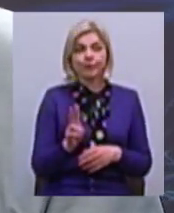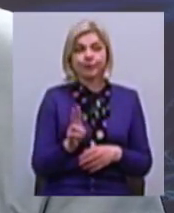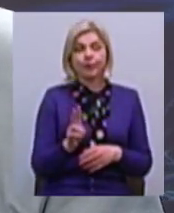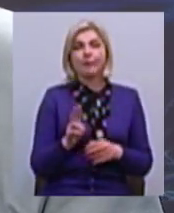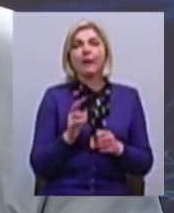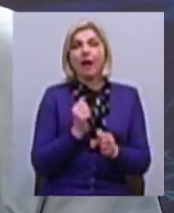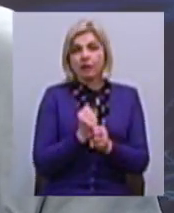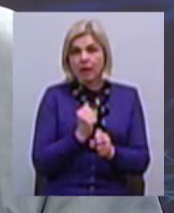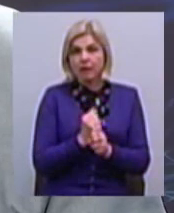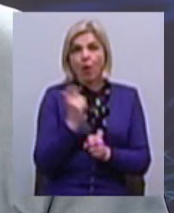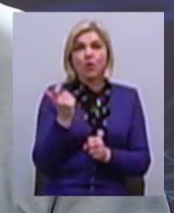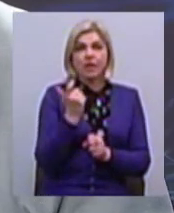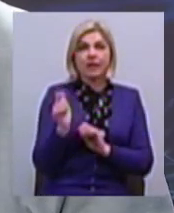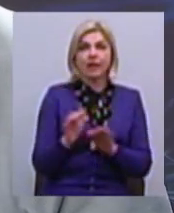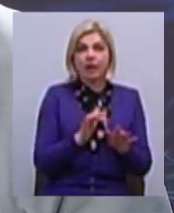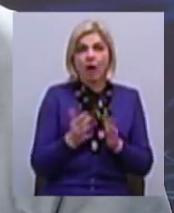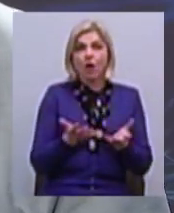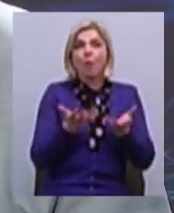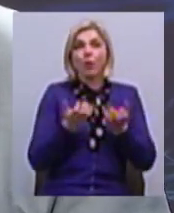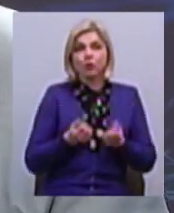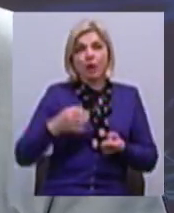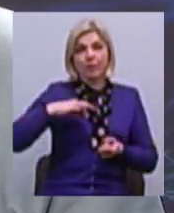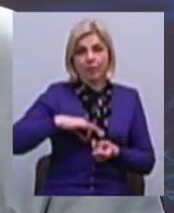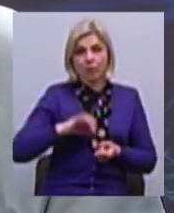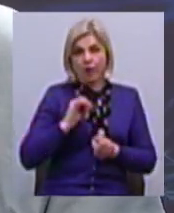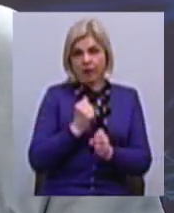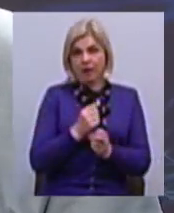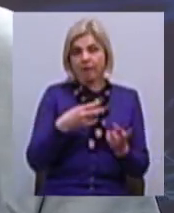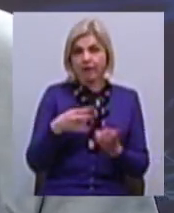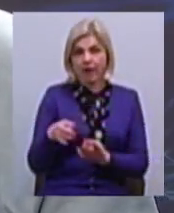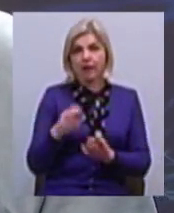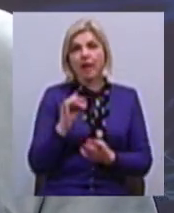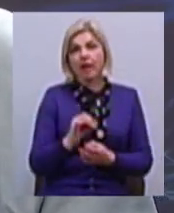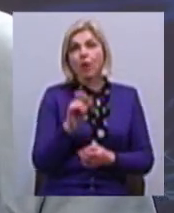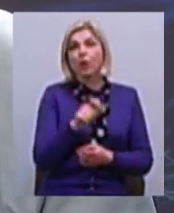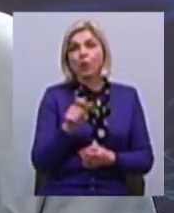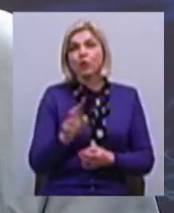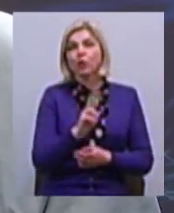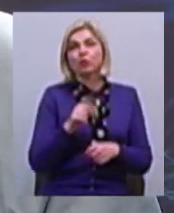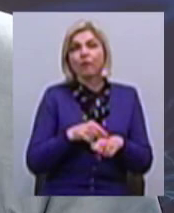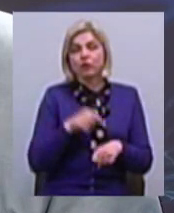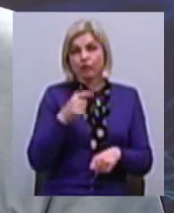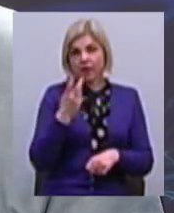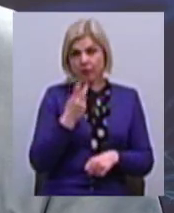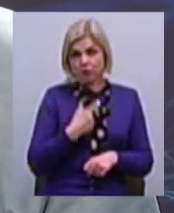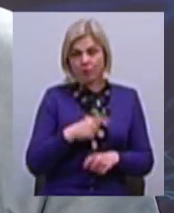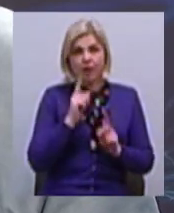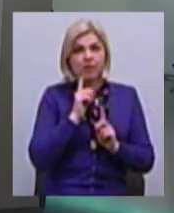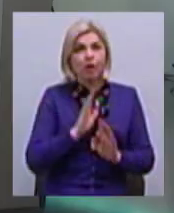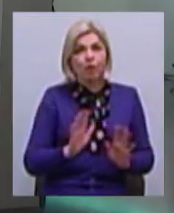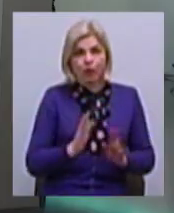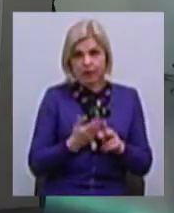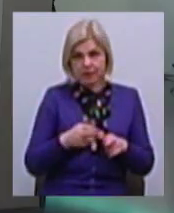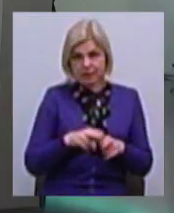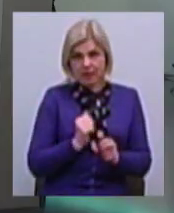господарську діяльність, отримує прибутки і завдає шкоди, і громадянами, які відчувають на собі дискомфорт від цієї